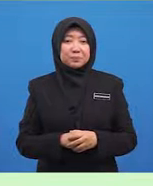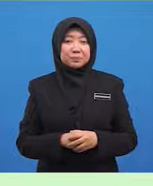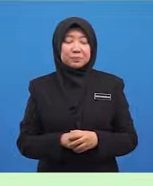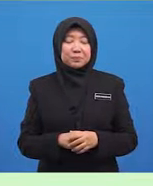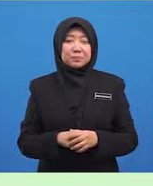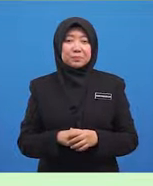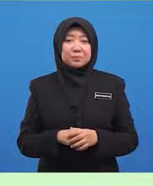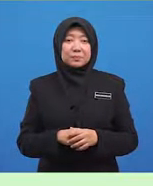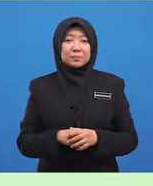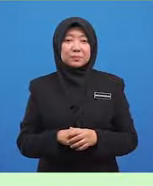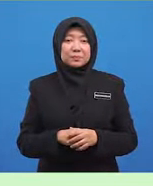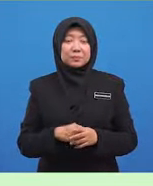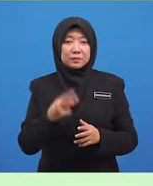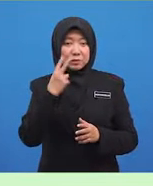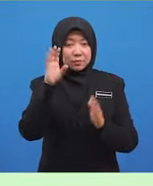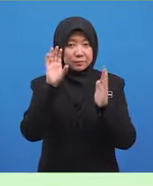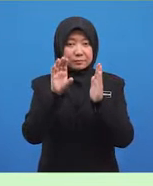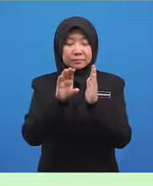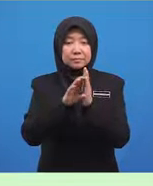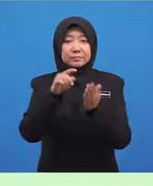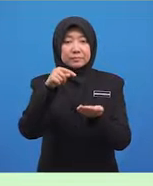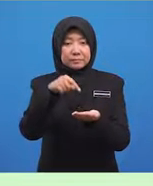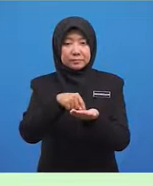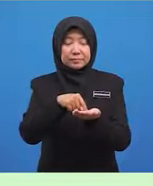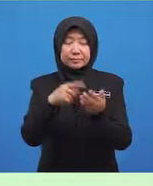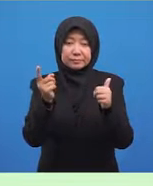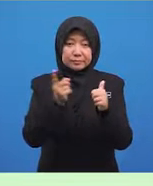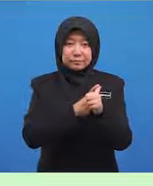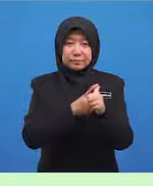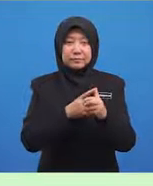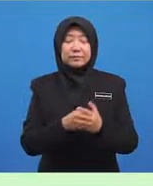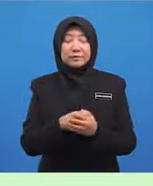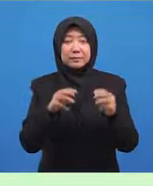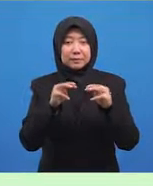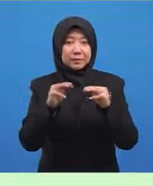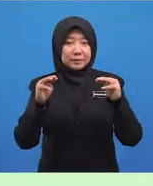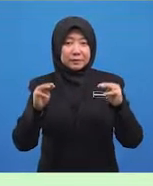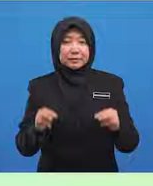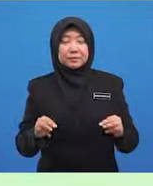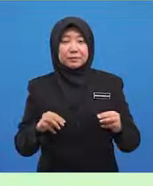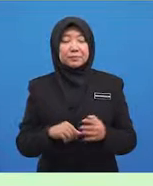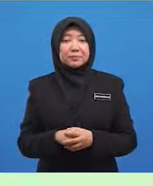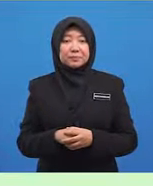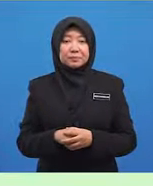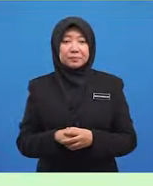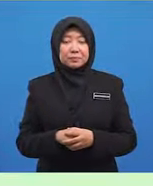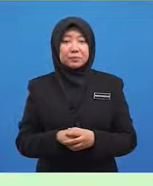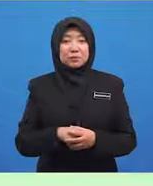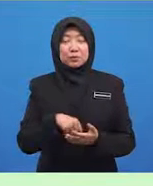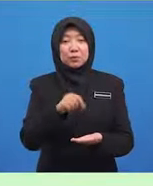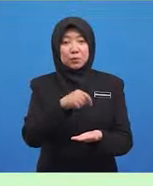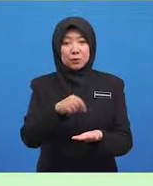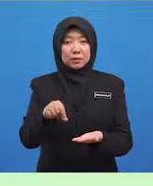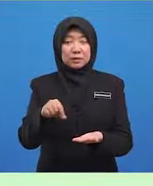Mari kita rujuk slide yang pertama. Gambar pertama, meja. Dan gambar kedua ialah